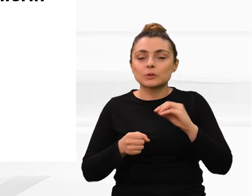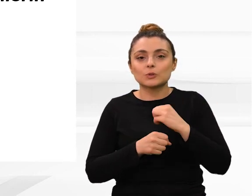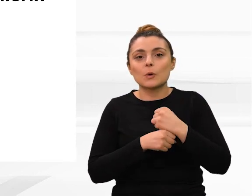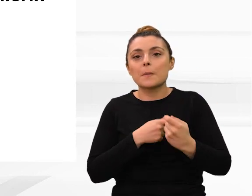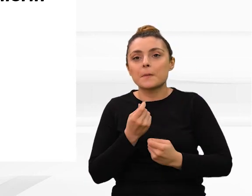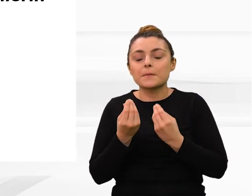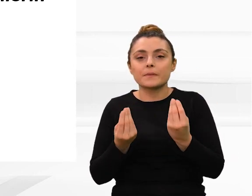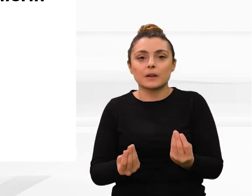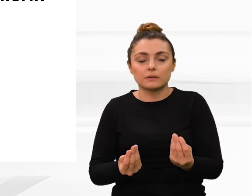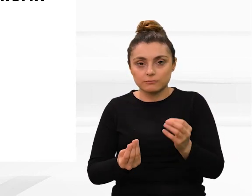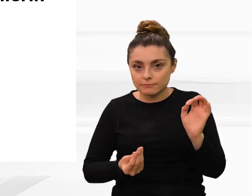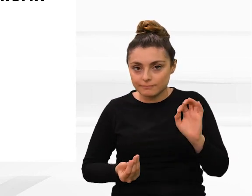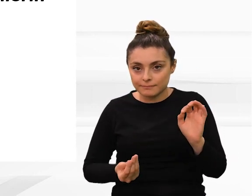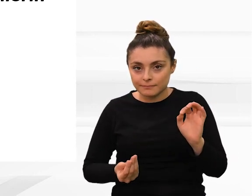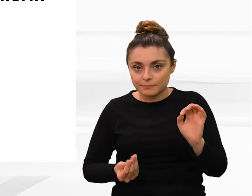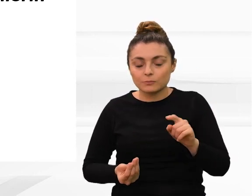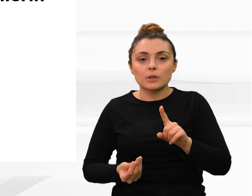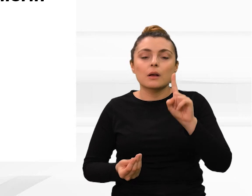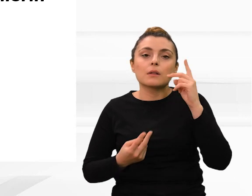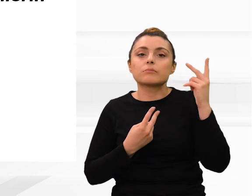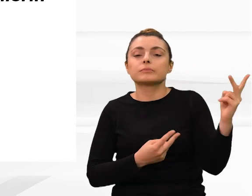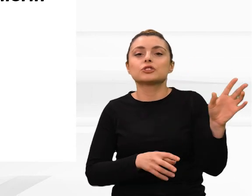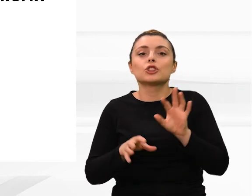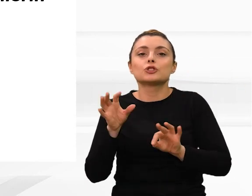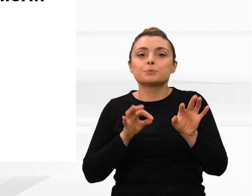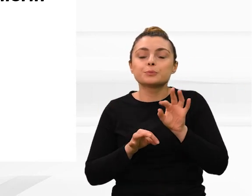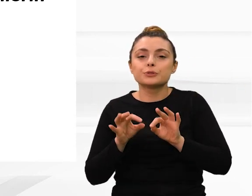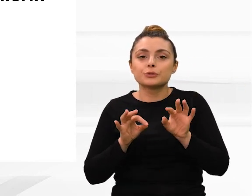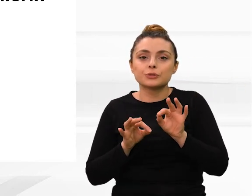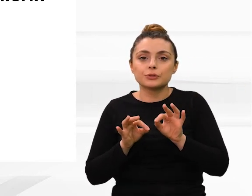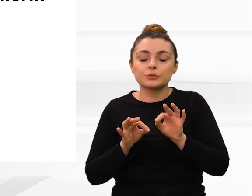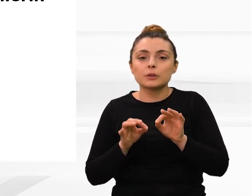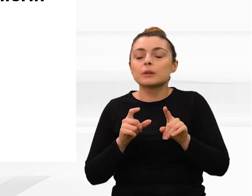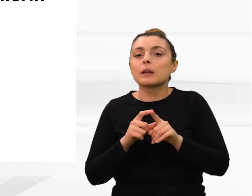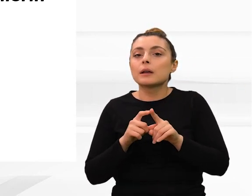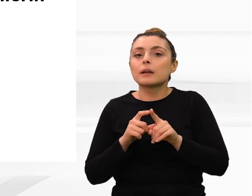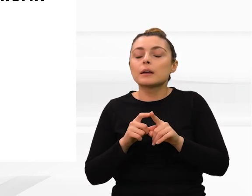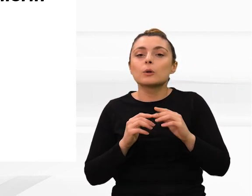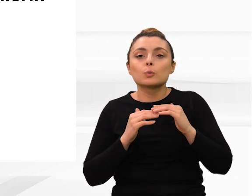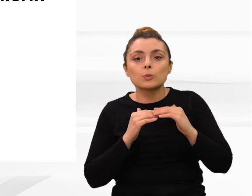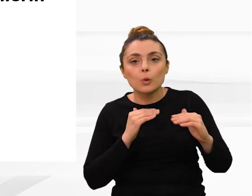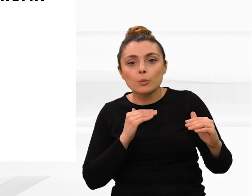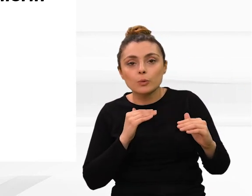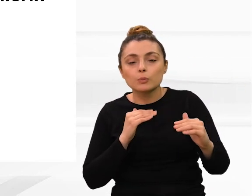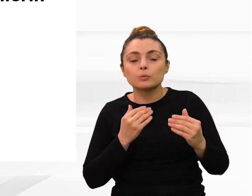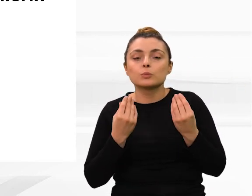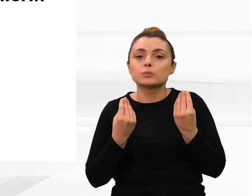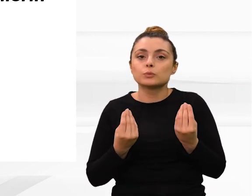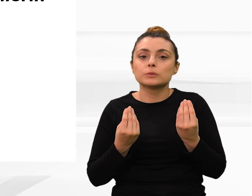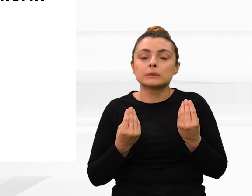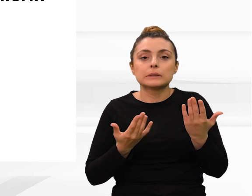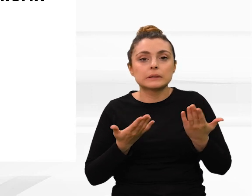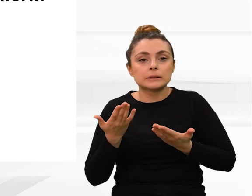kandırıyor elçileri değil mi Evet alan tarafından seçilmişlerdir de seçeneğin toplumun ıslahına